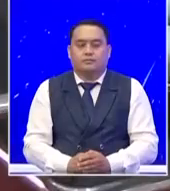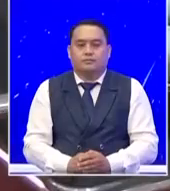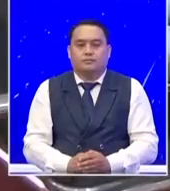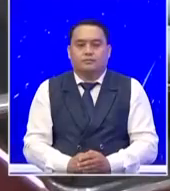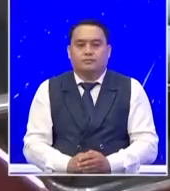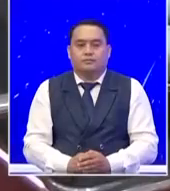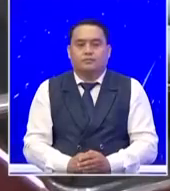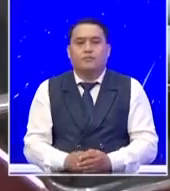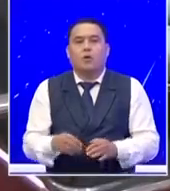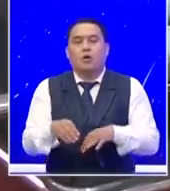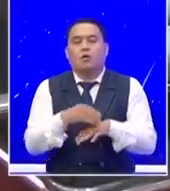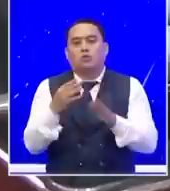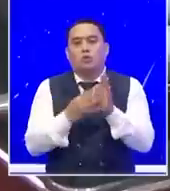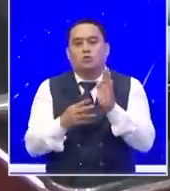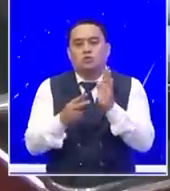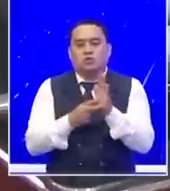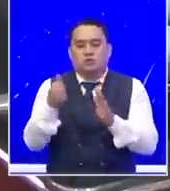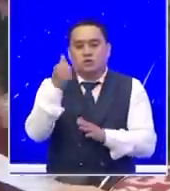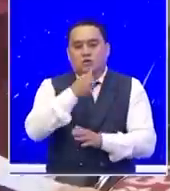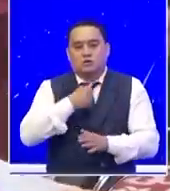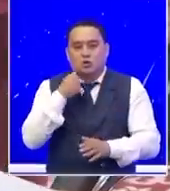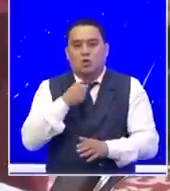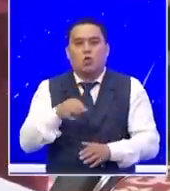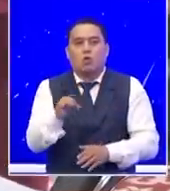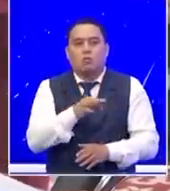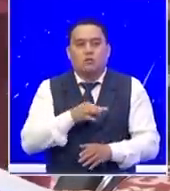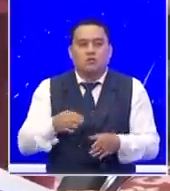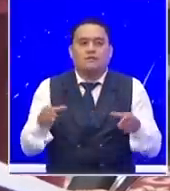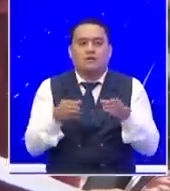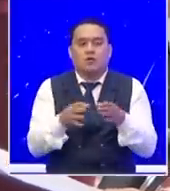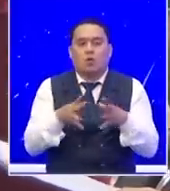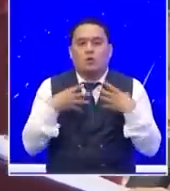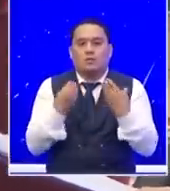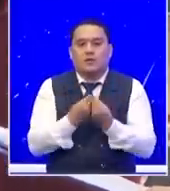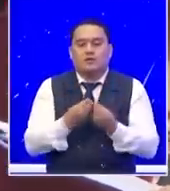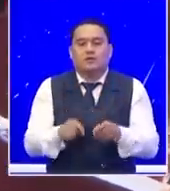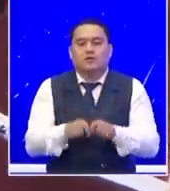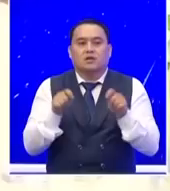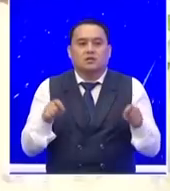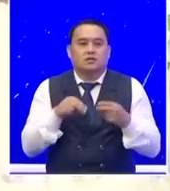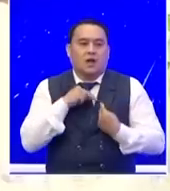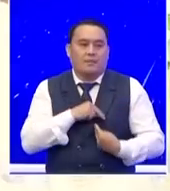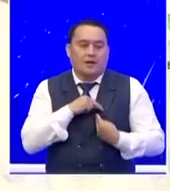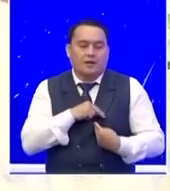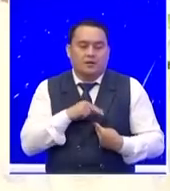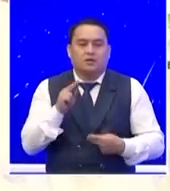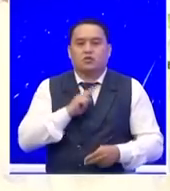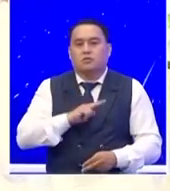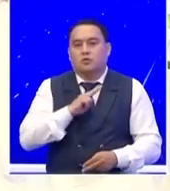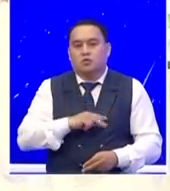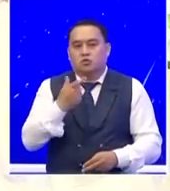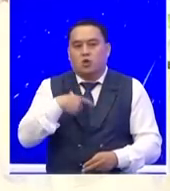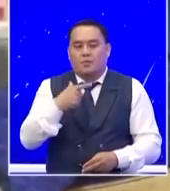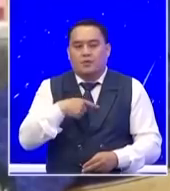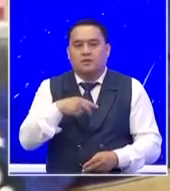Ерлі зайыптылар 1998 жылдан бері Сүйінбай атындағы облыстық филармонияда отбасылық ансамбль құрып еңбек етіп келеді. Ансамбль құрамында өздерімен